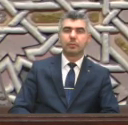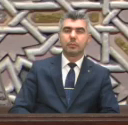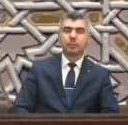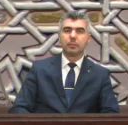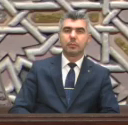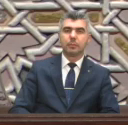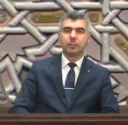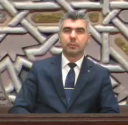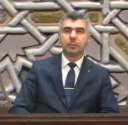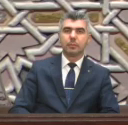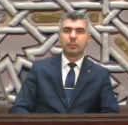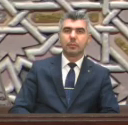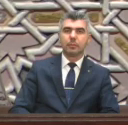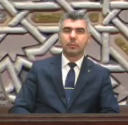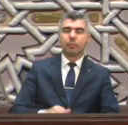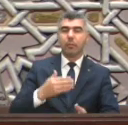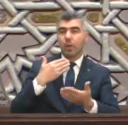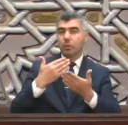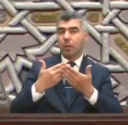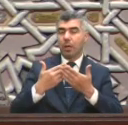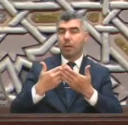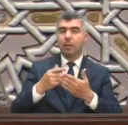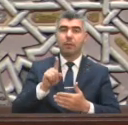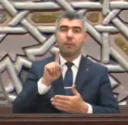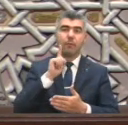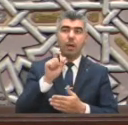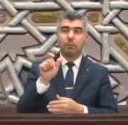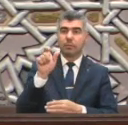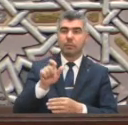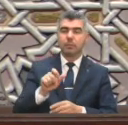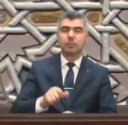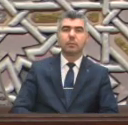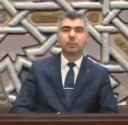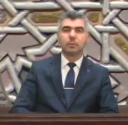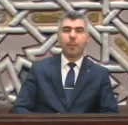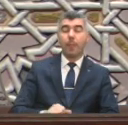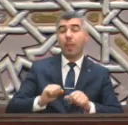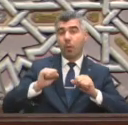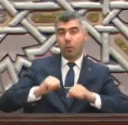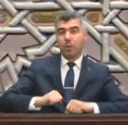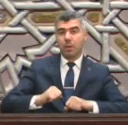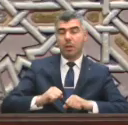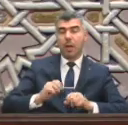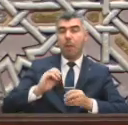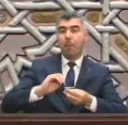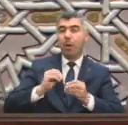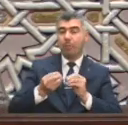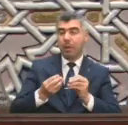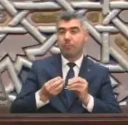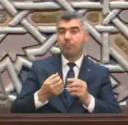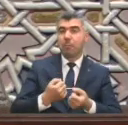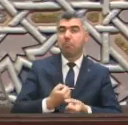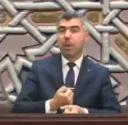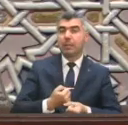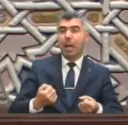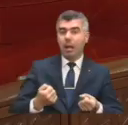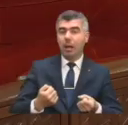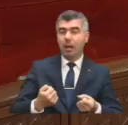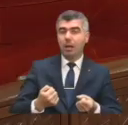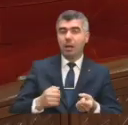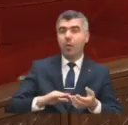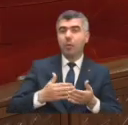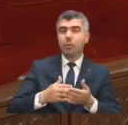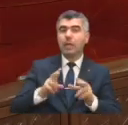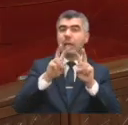شكرا السيدة النائبة المحترمة. فعلا معالجة معضلة البطالة بصفة عامة والبطالة